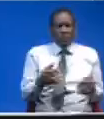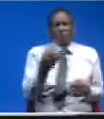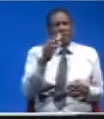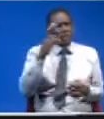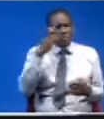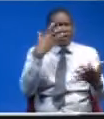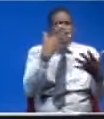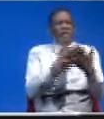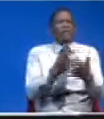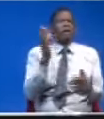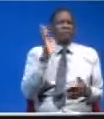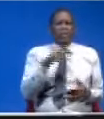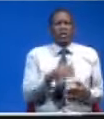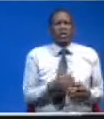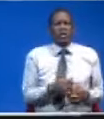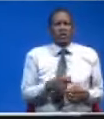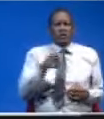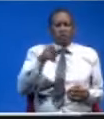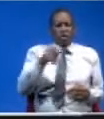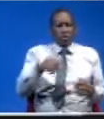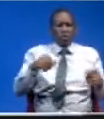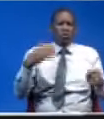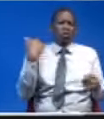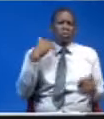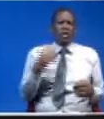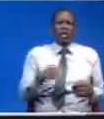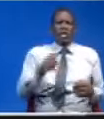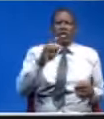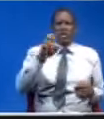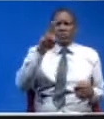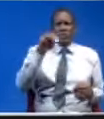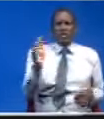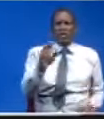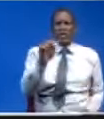been arrested in connection to the incident. Kevin Mutai, NTV, in Mombasa.